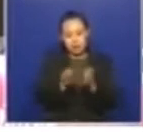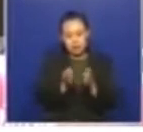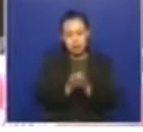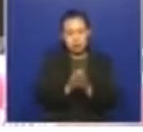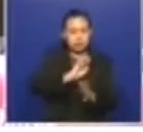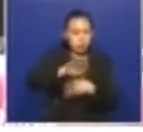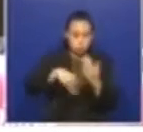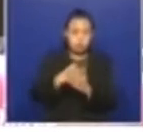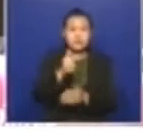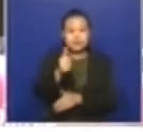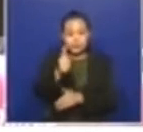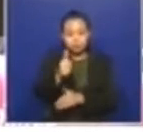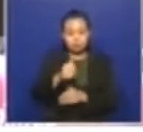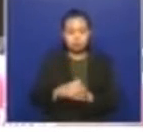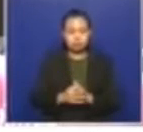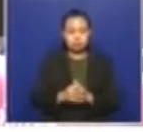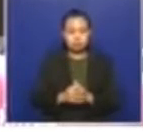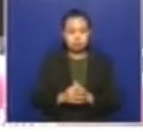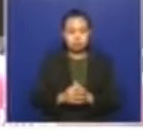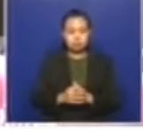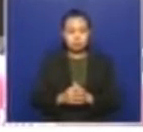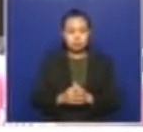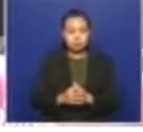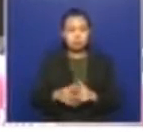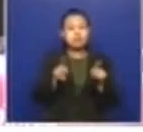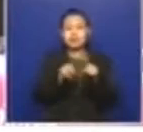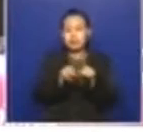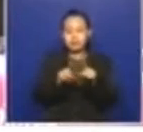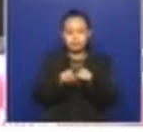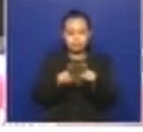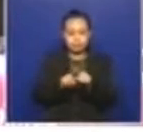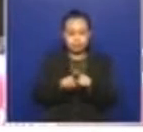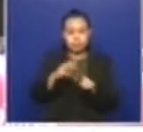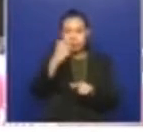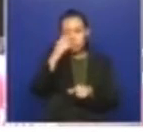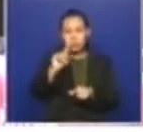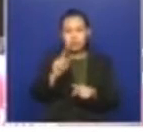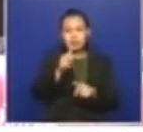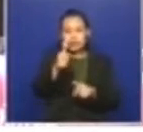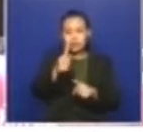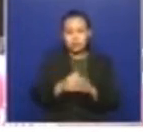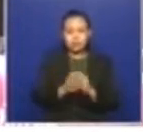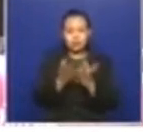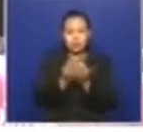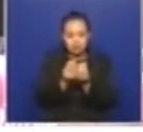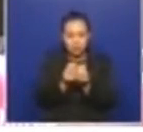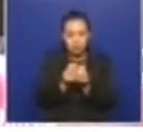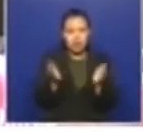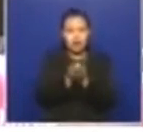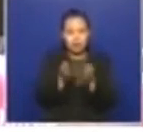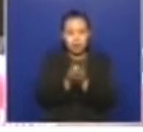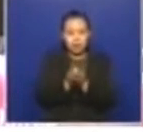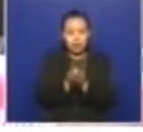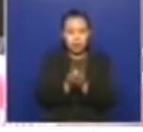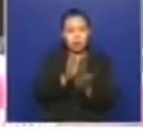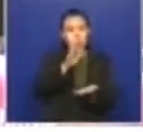ดีอุปมาเหมือนกันเลยเพราะทำไมมันดีก็ไปเอาตัวเลขคะแนนของเด็กสวนกุหลาบเทพศิรินท